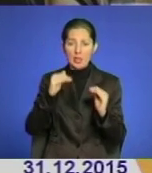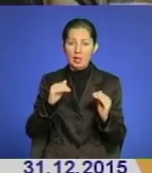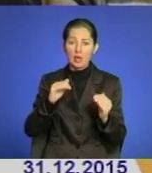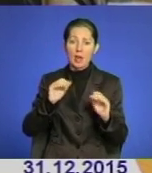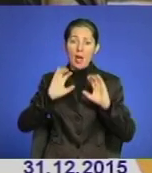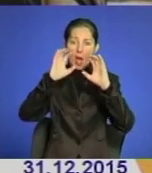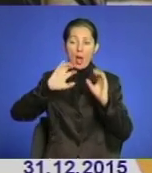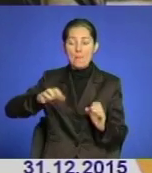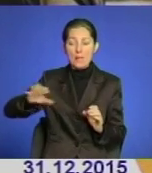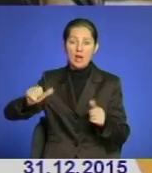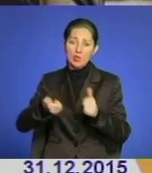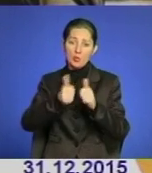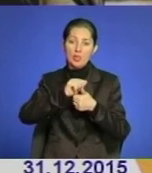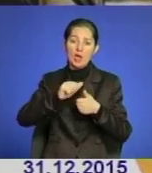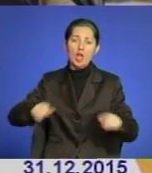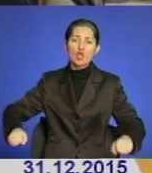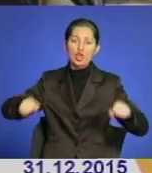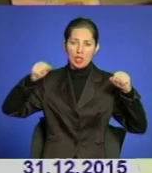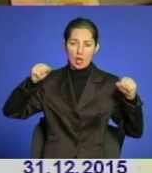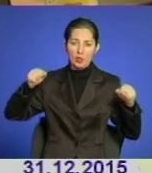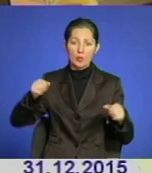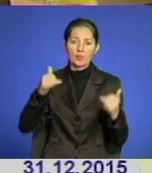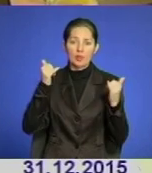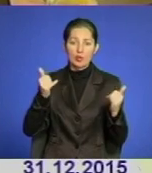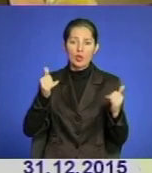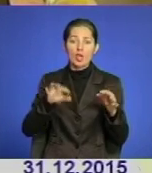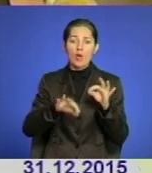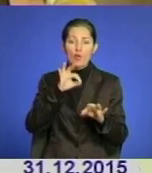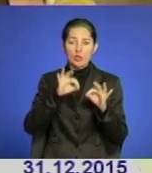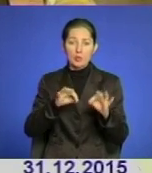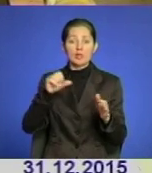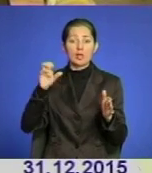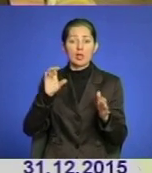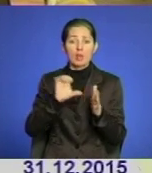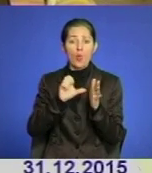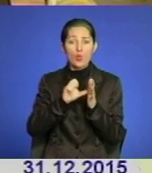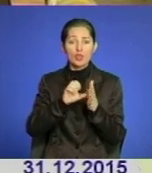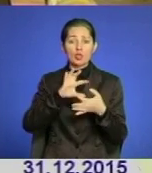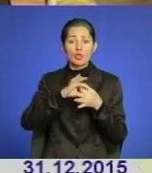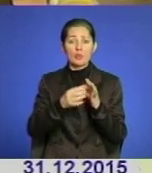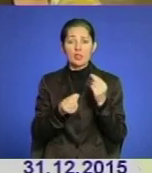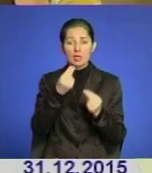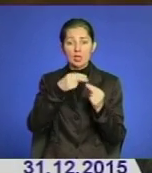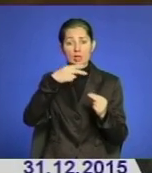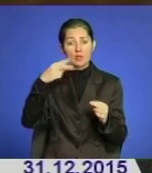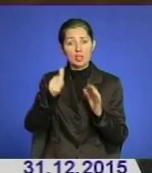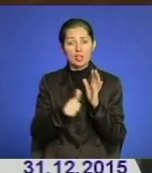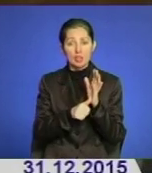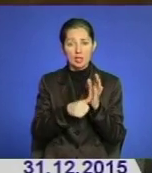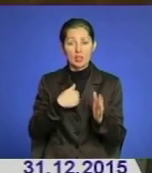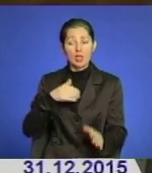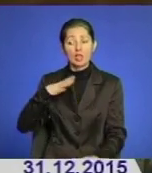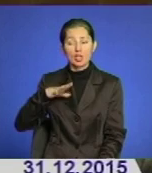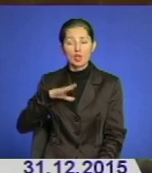пошкодувала про свій вибір ні дня. Нині вона в резерві збірної на участь в Олімпійських іграх 2016. Я сподіваюся,